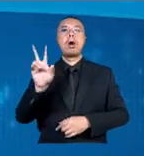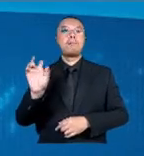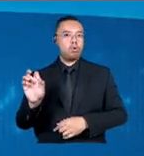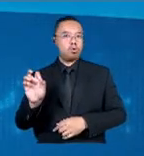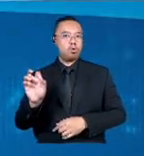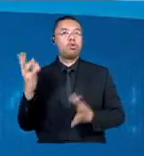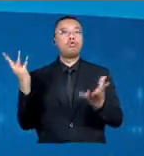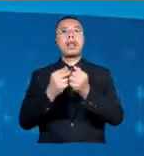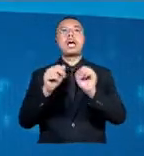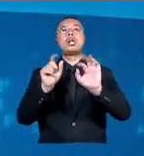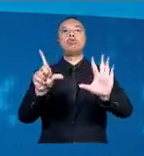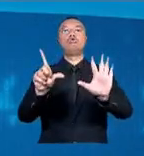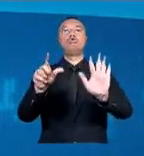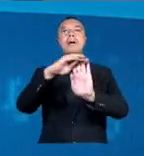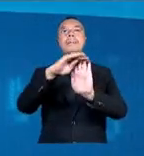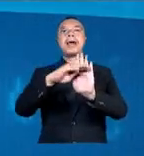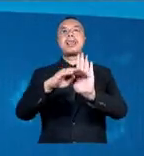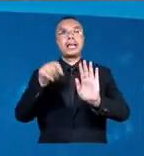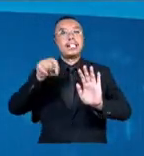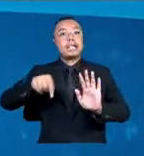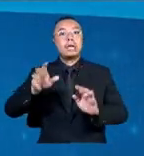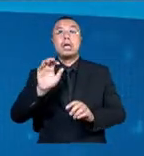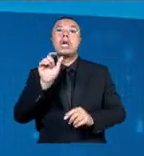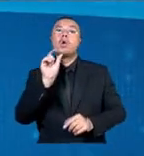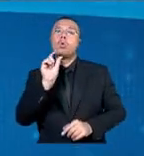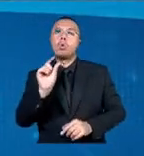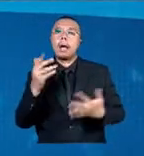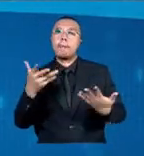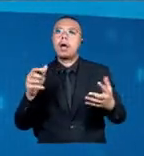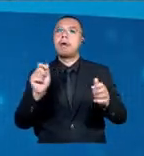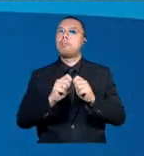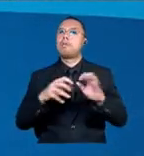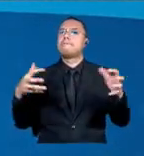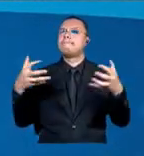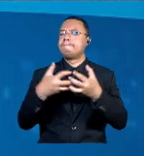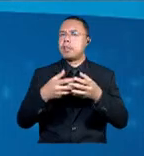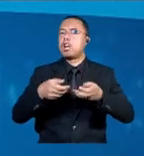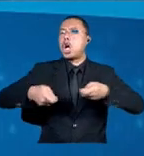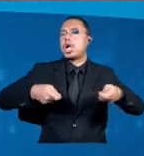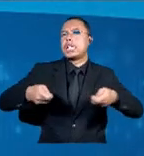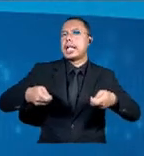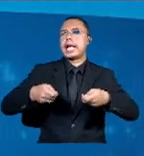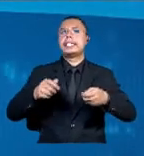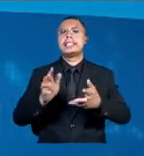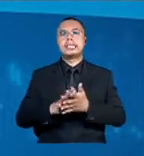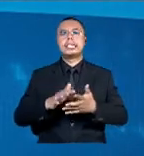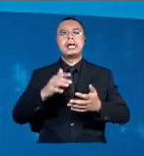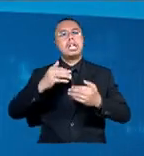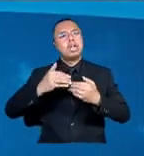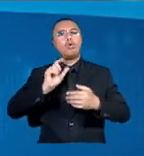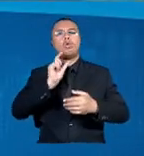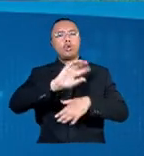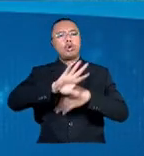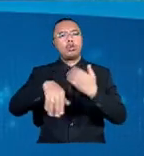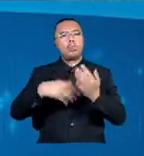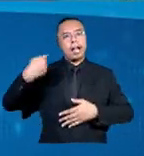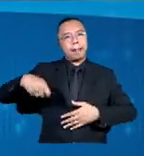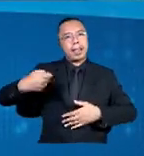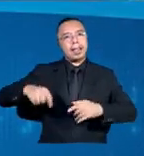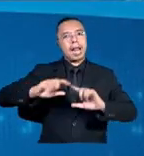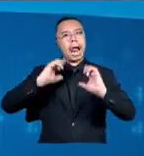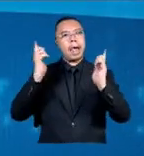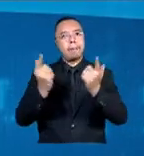2020. Nah, hal ini pun bentuk harmonisasi koordinasi antar seluruh kementerian